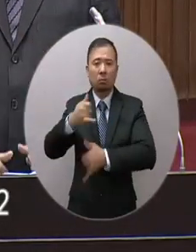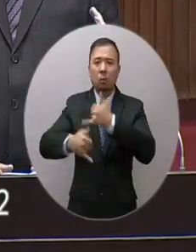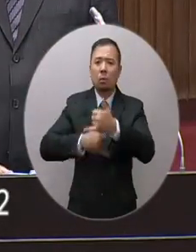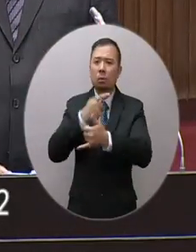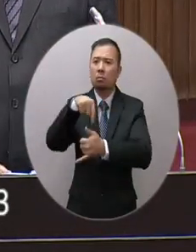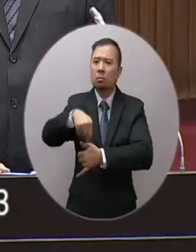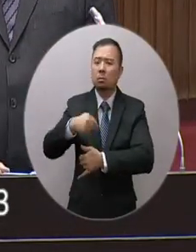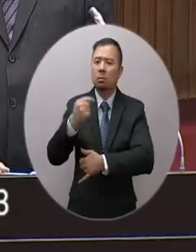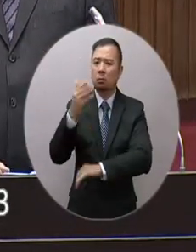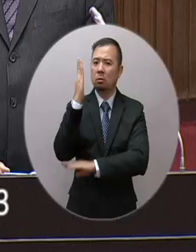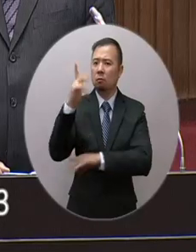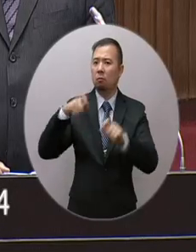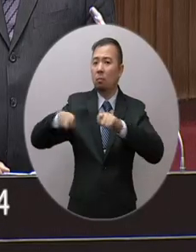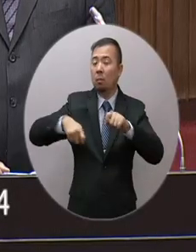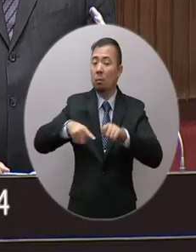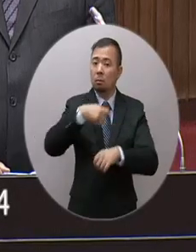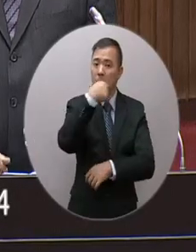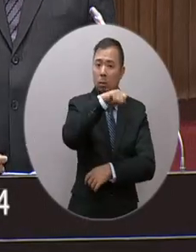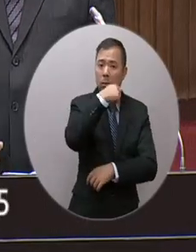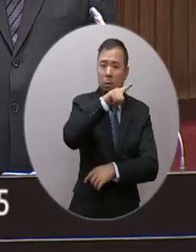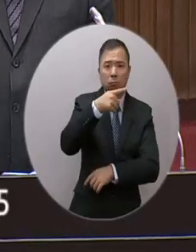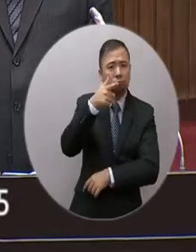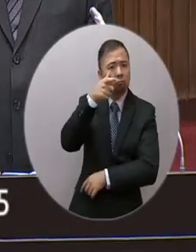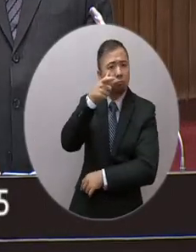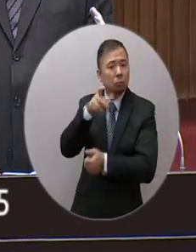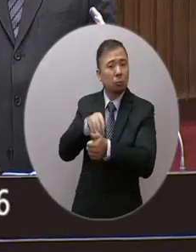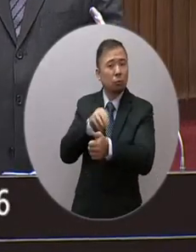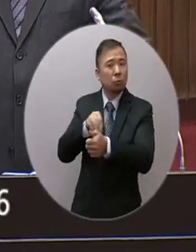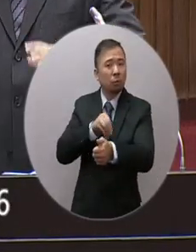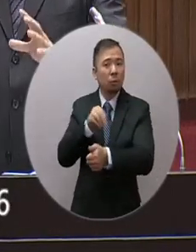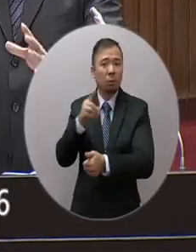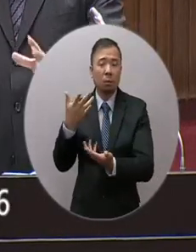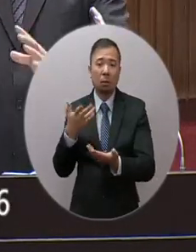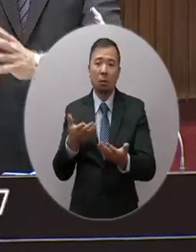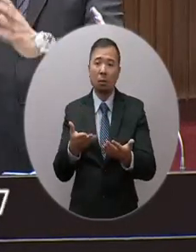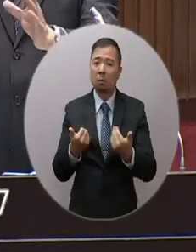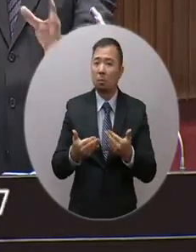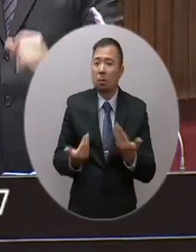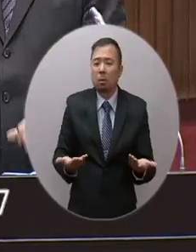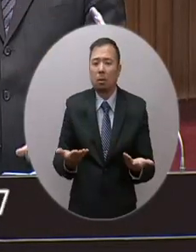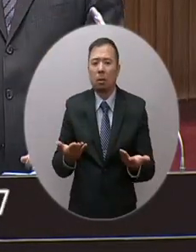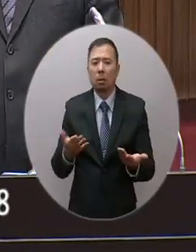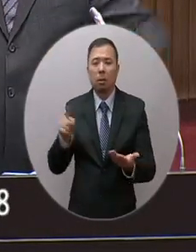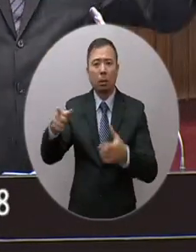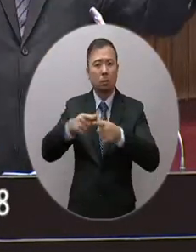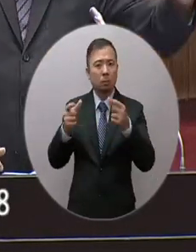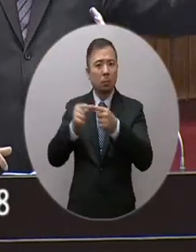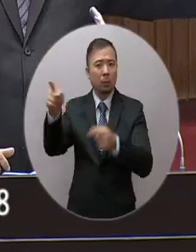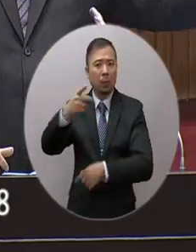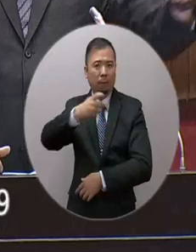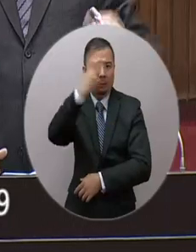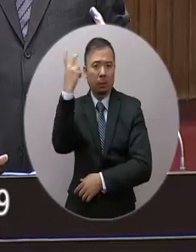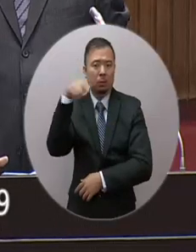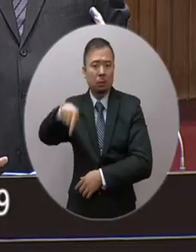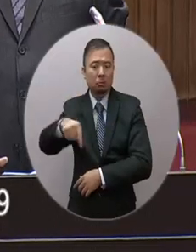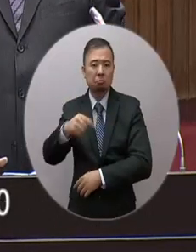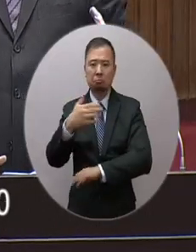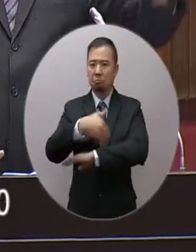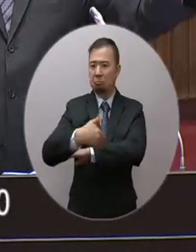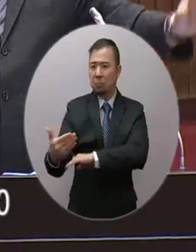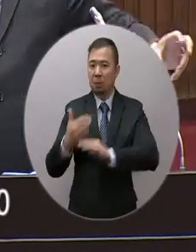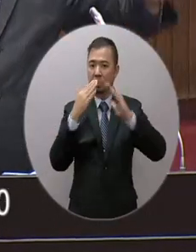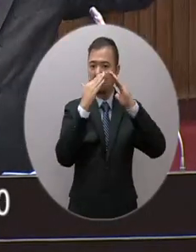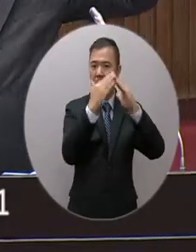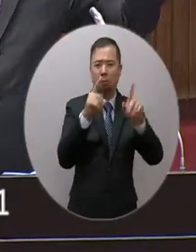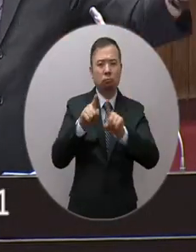要借鉴的地方？人因安怎做？人因以为讲城乡差距越来越大，人口流失越来越严重，